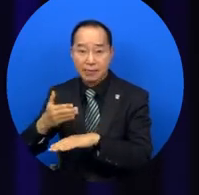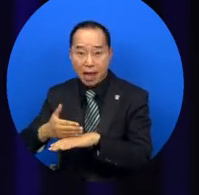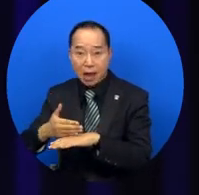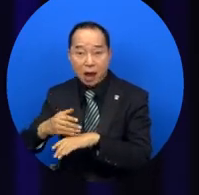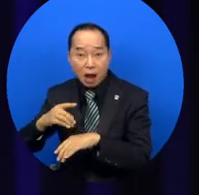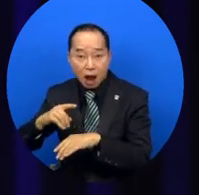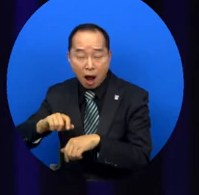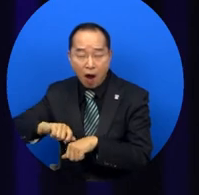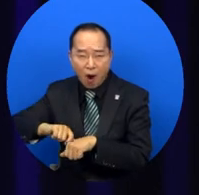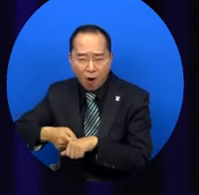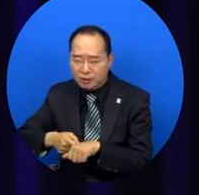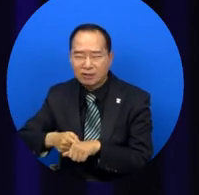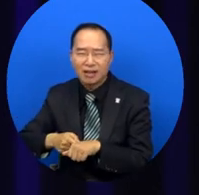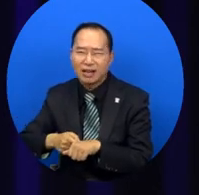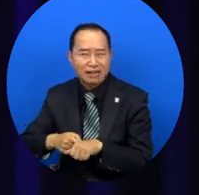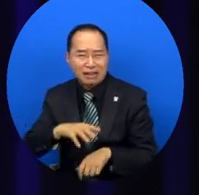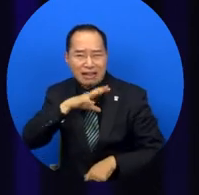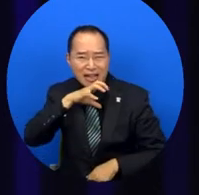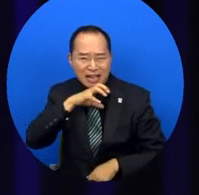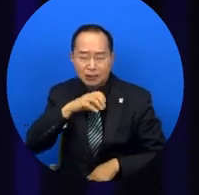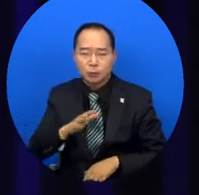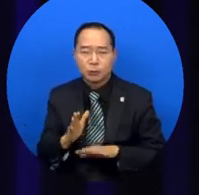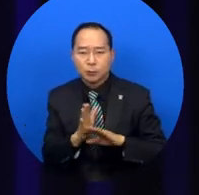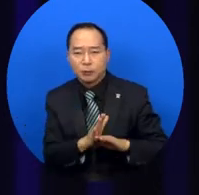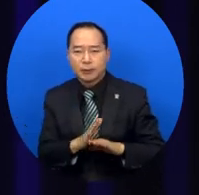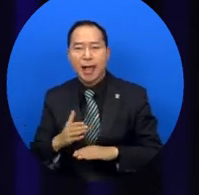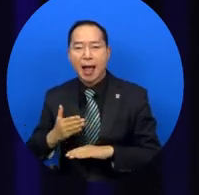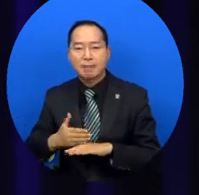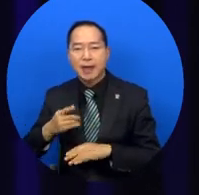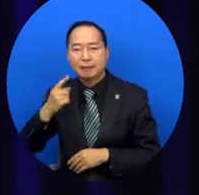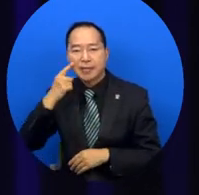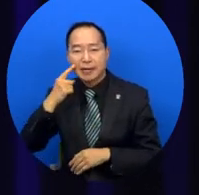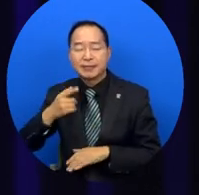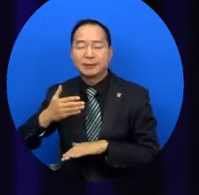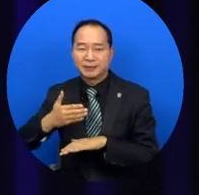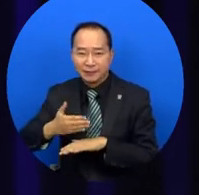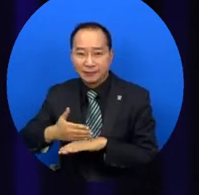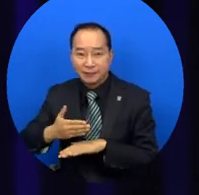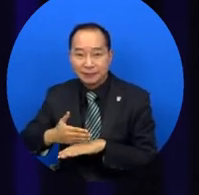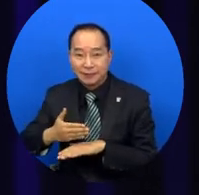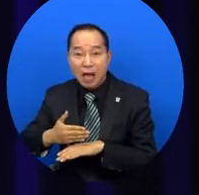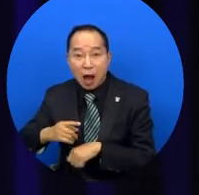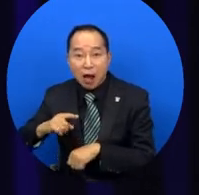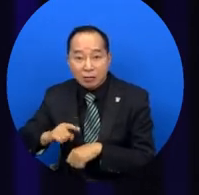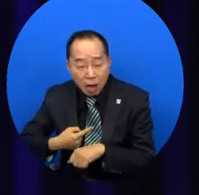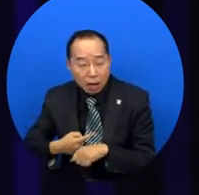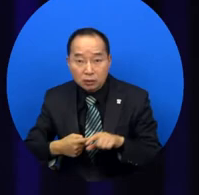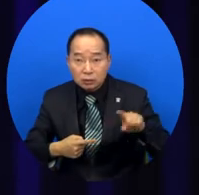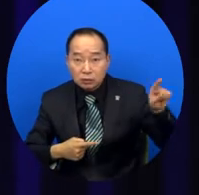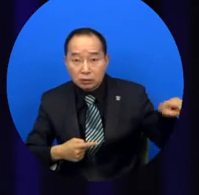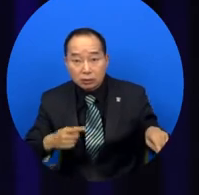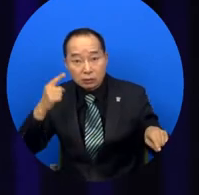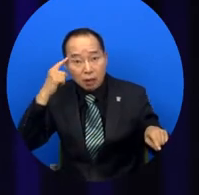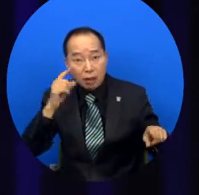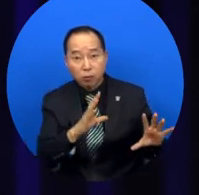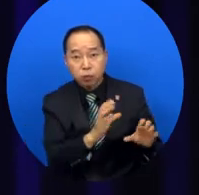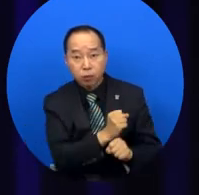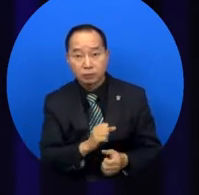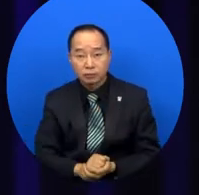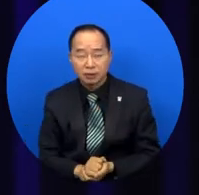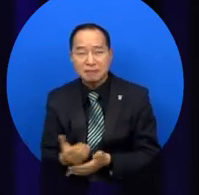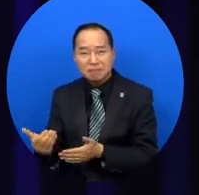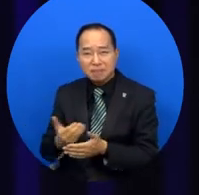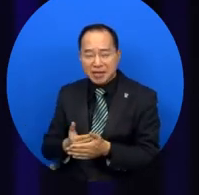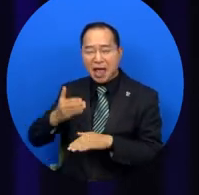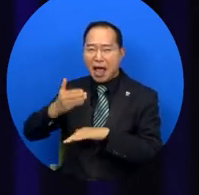시도해보세요. 감사하는 마음은 억지로 해야 되죠. 저절로 안 나오죠. 원망하는 마음은 저절로 나옵니다. 근데 감사하는 마음은 억지로 해야 돼요. 그럼 나는